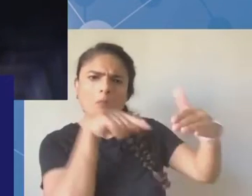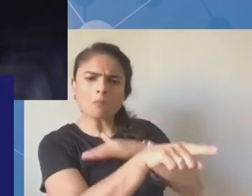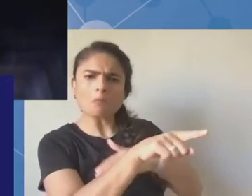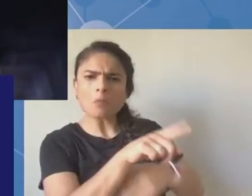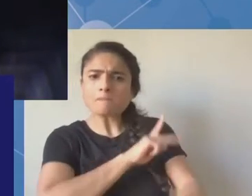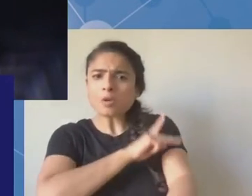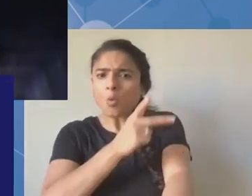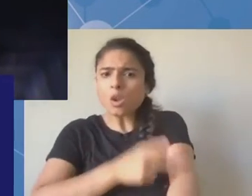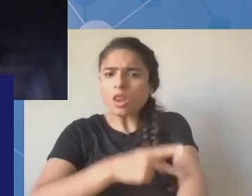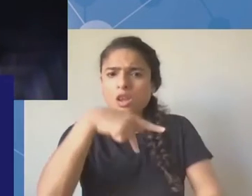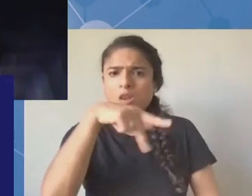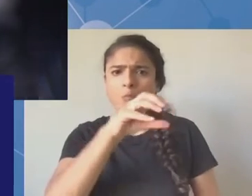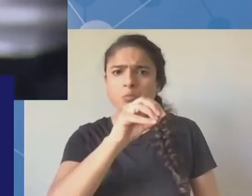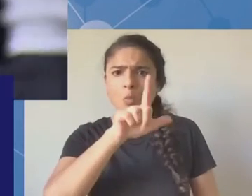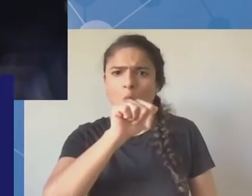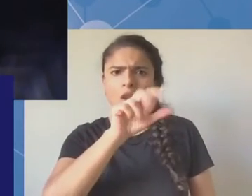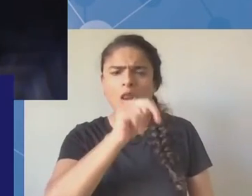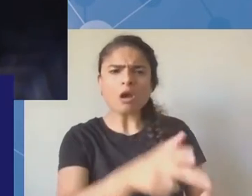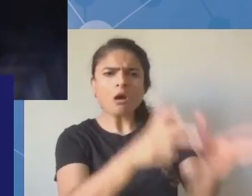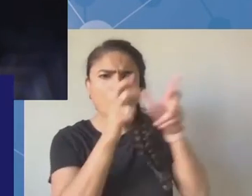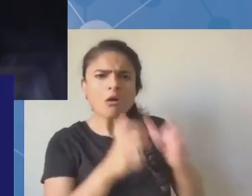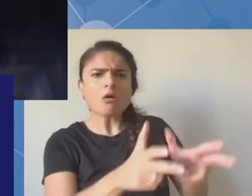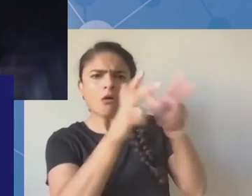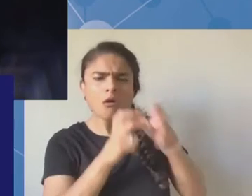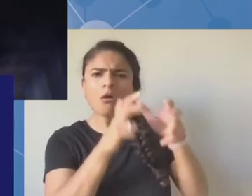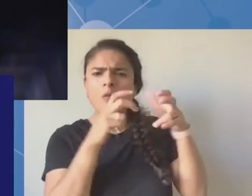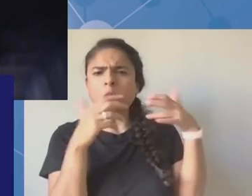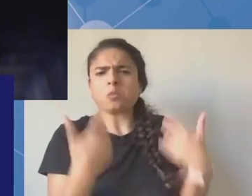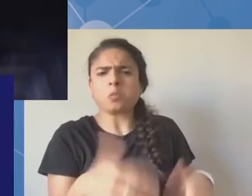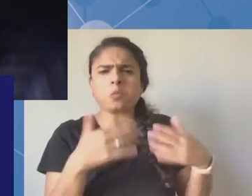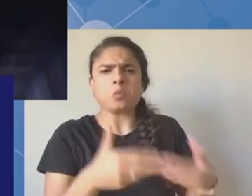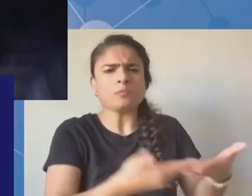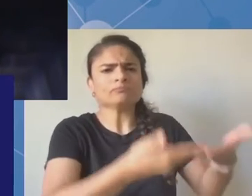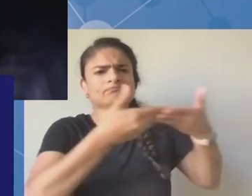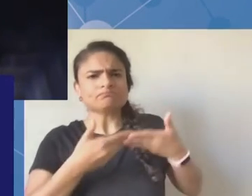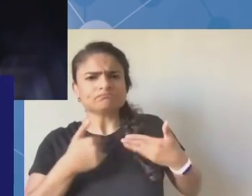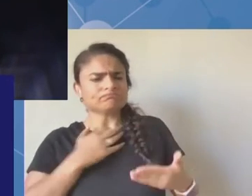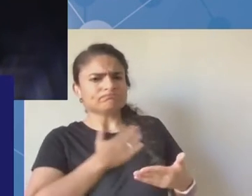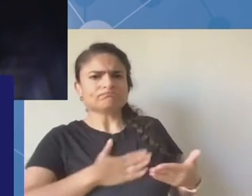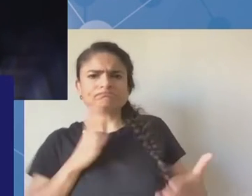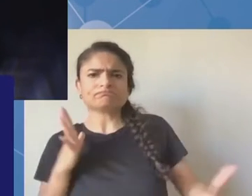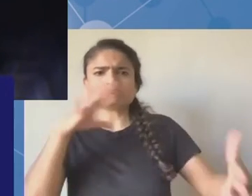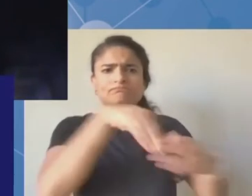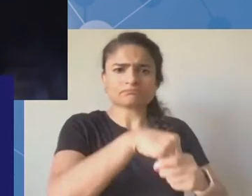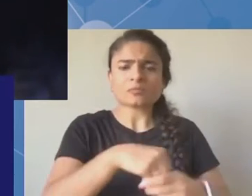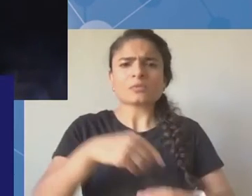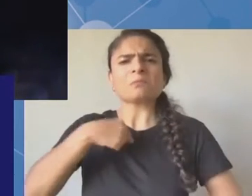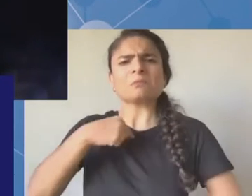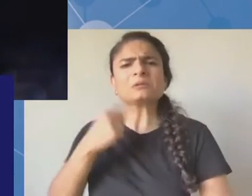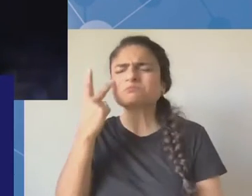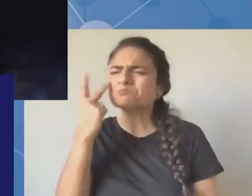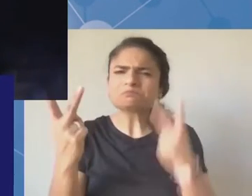Я участвовала во многих сессиях, но немного в ходе этих сессий говорилось о случаях отключения,